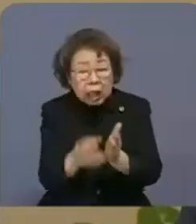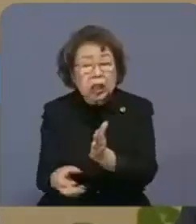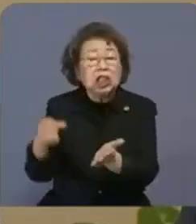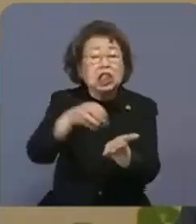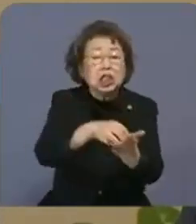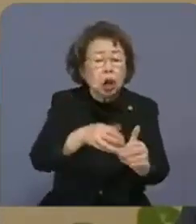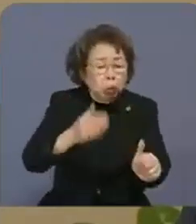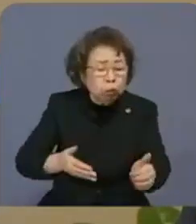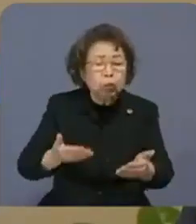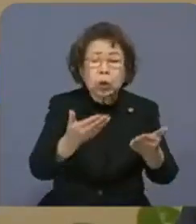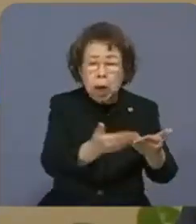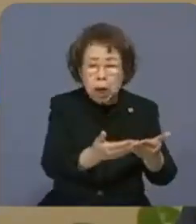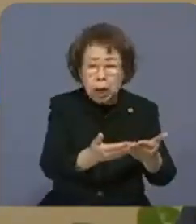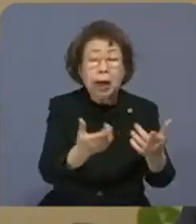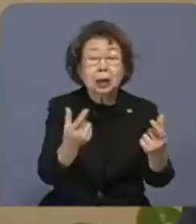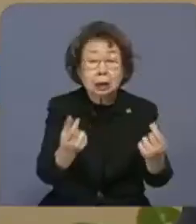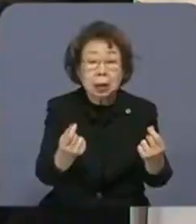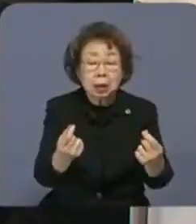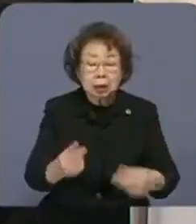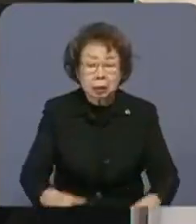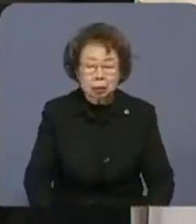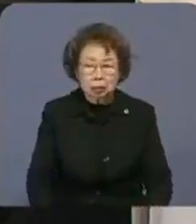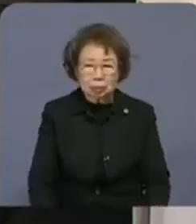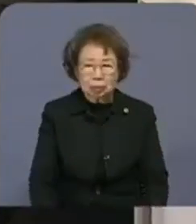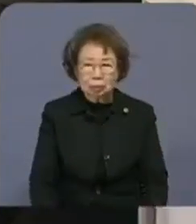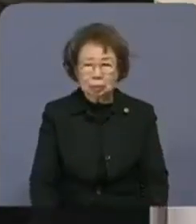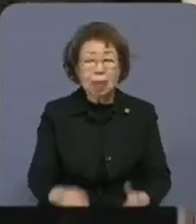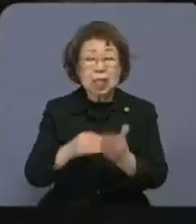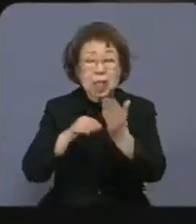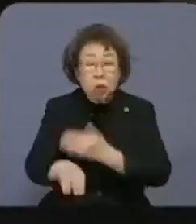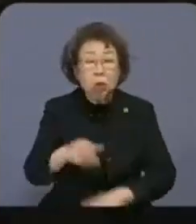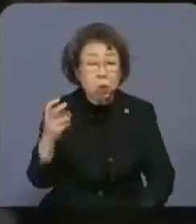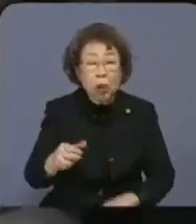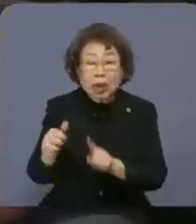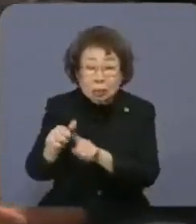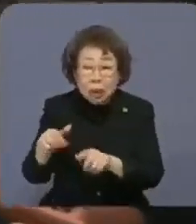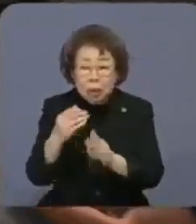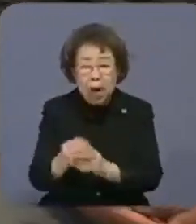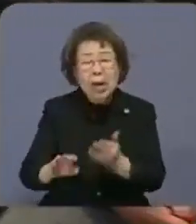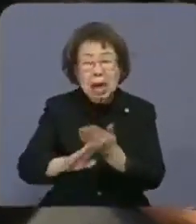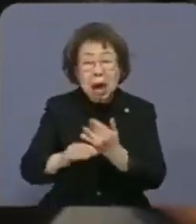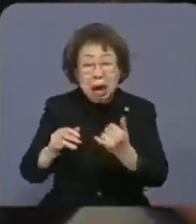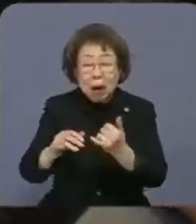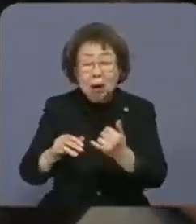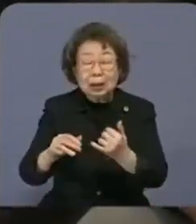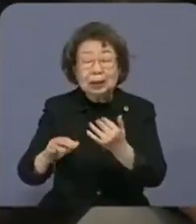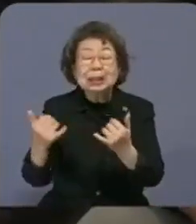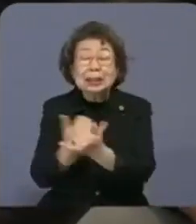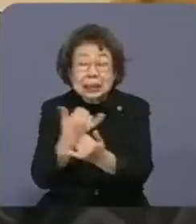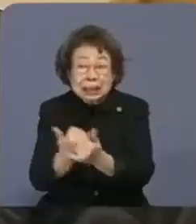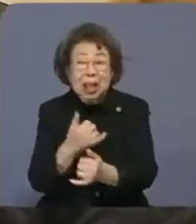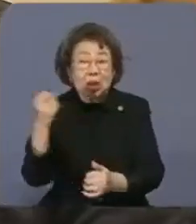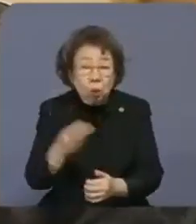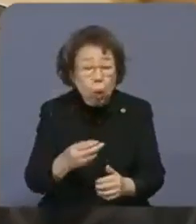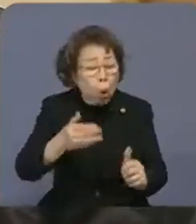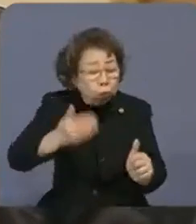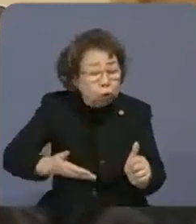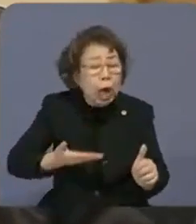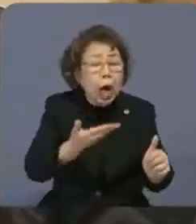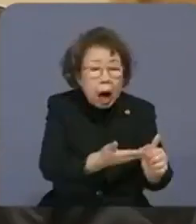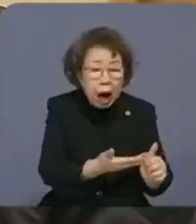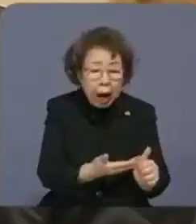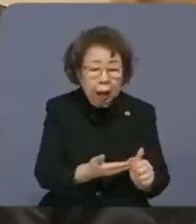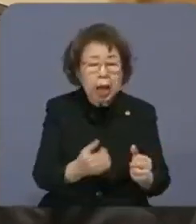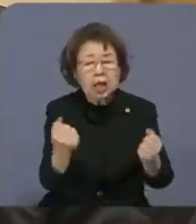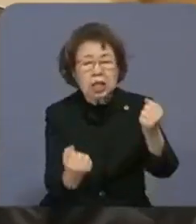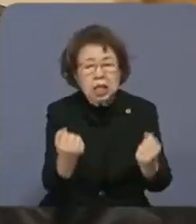취업을 갔다가 요거를 행 거에요 그 유 에도 a 씨는 같은 방식으로 다른 친척을 부산 신앙 장비